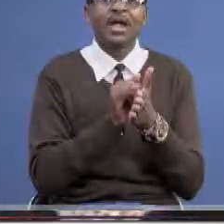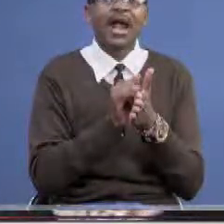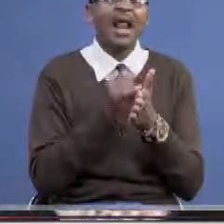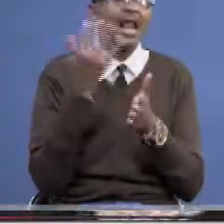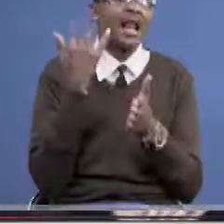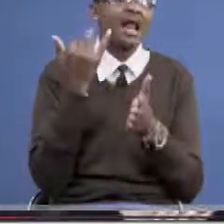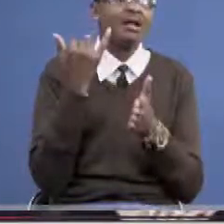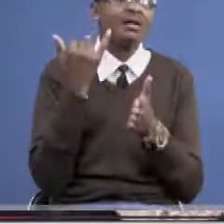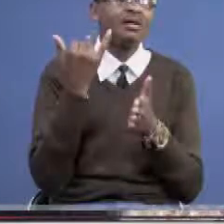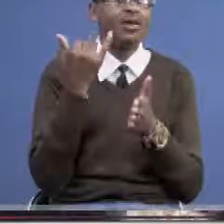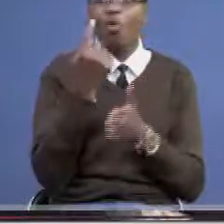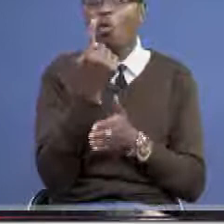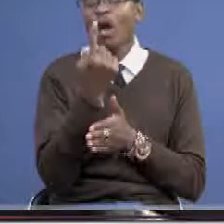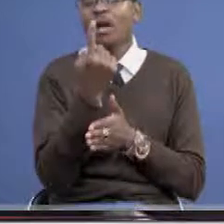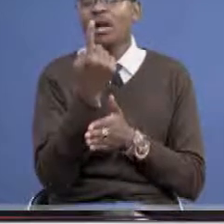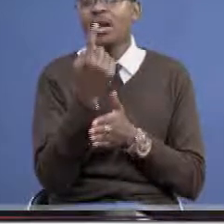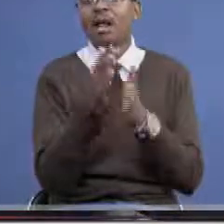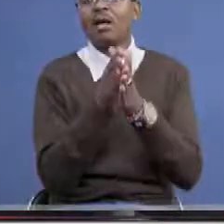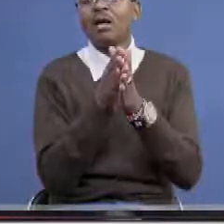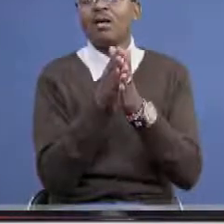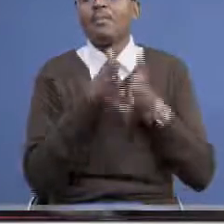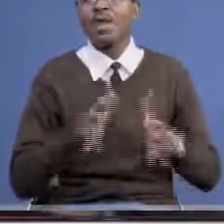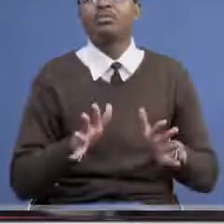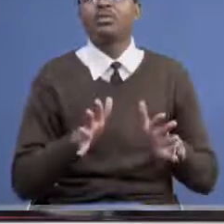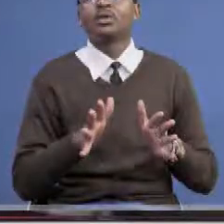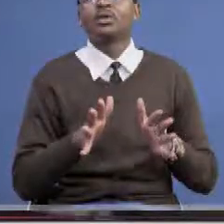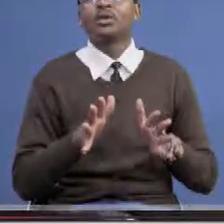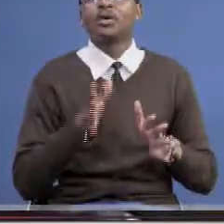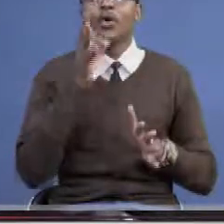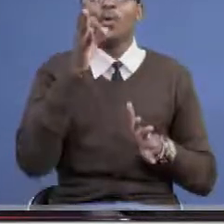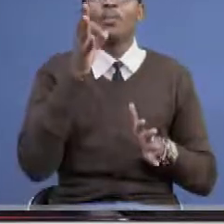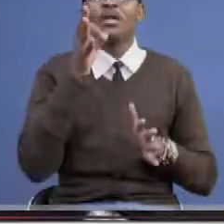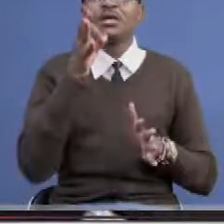juzi mmoja wao amejifungua mtoto wa pastor.